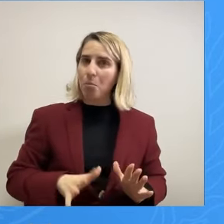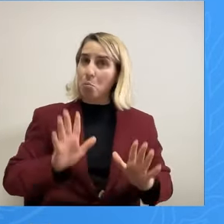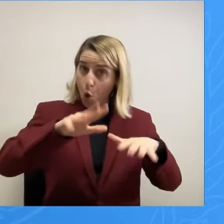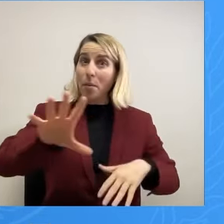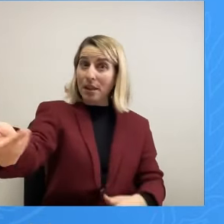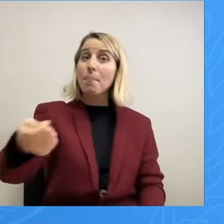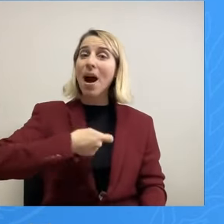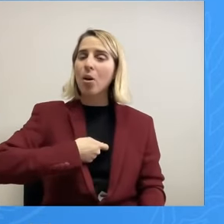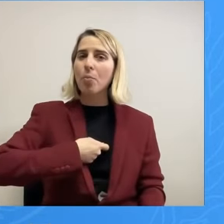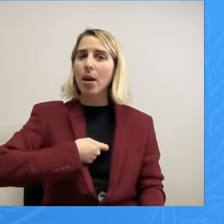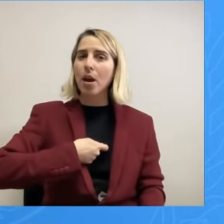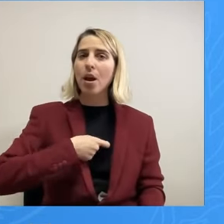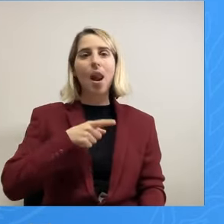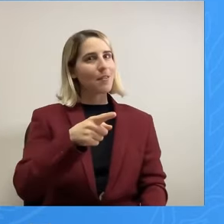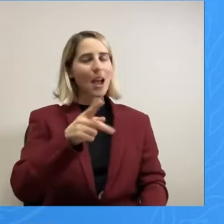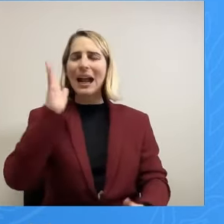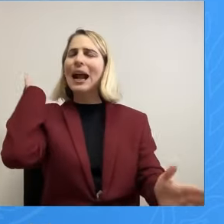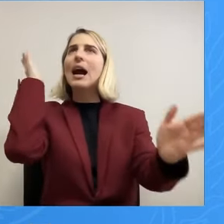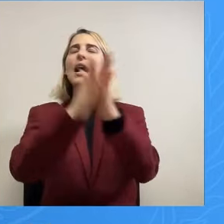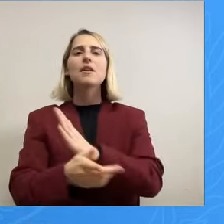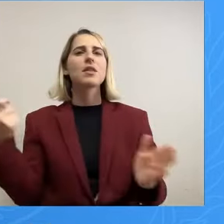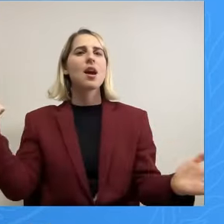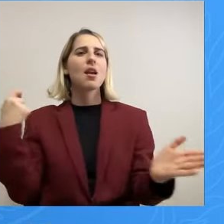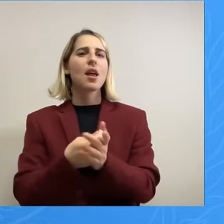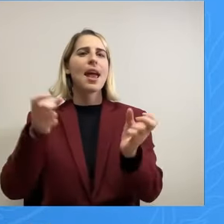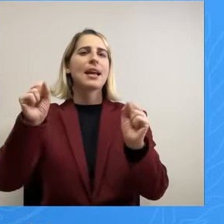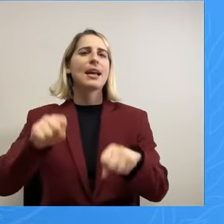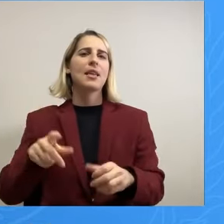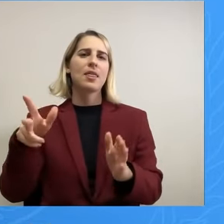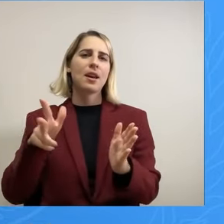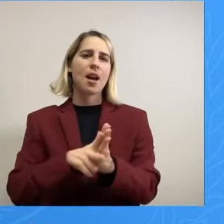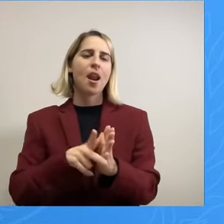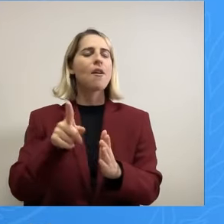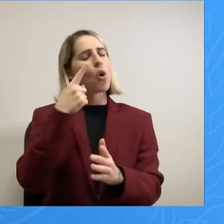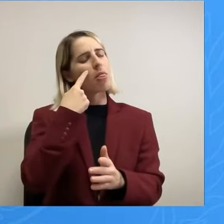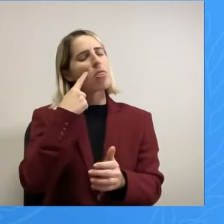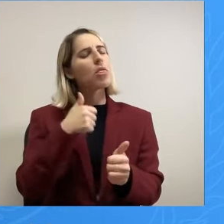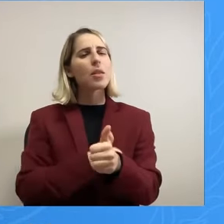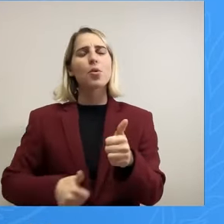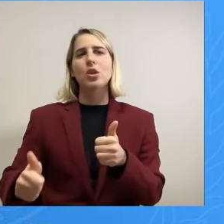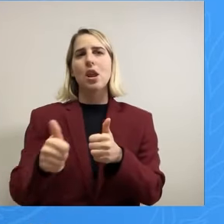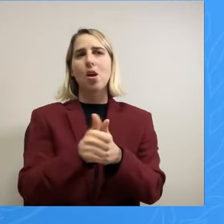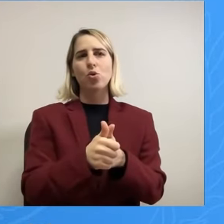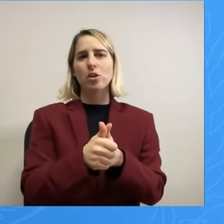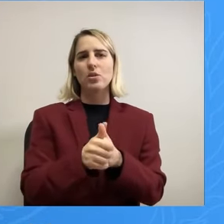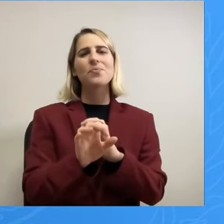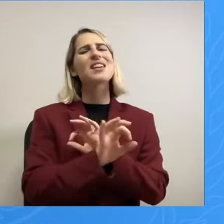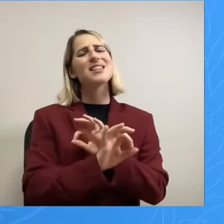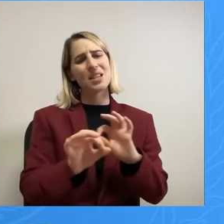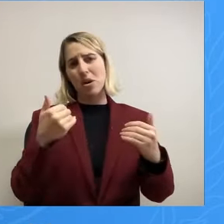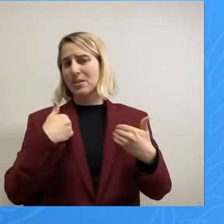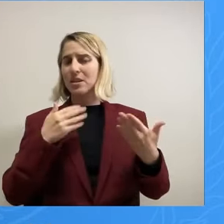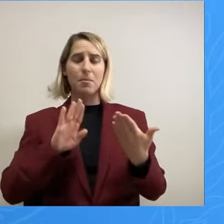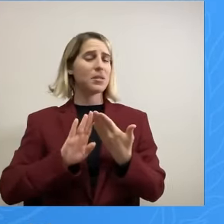εκταμιευτούν. Αυτά όμως εγκρίθηκαν και θα εκταμιευτούν. Αυτό δείχνει τις προτεραιότητες. Σαφώς είμαστε στην απέναντι